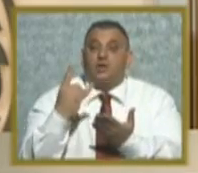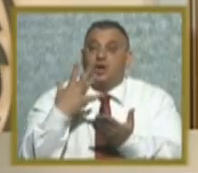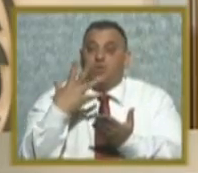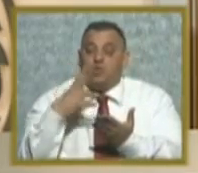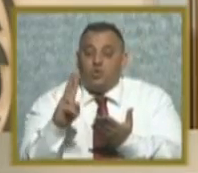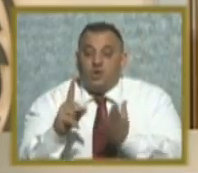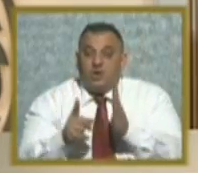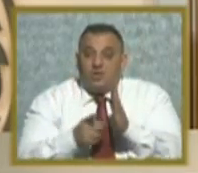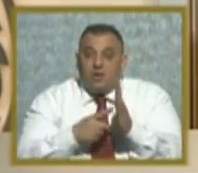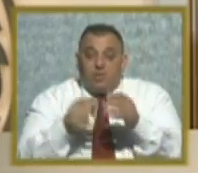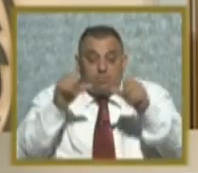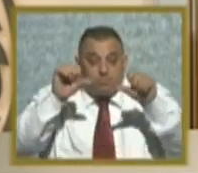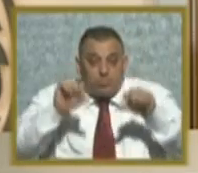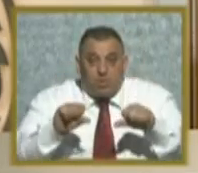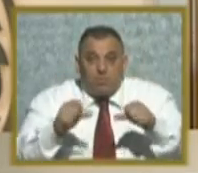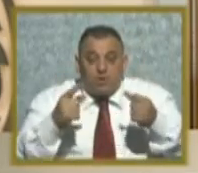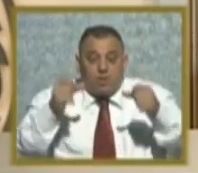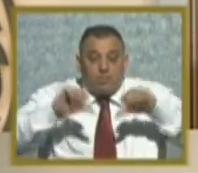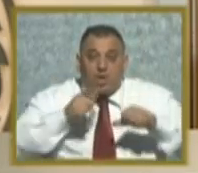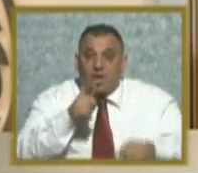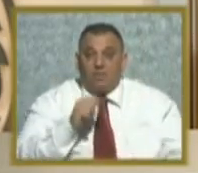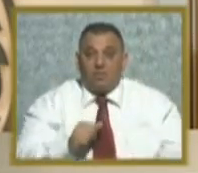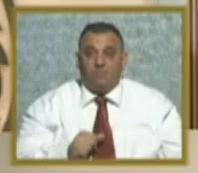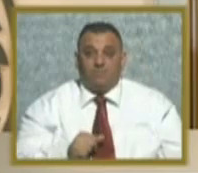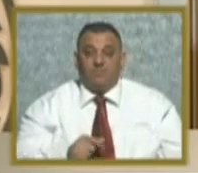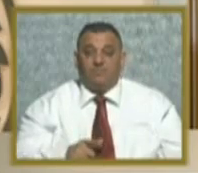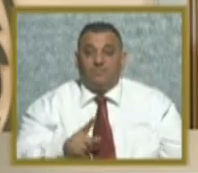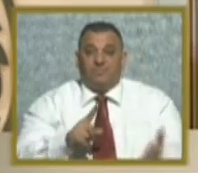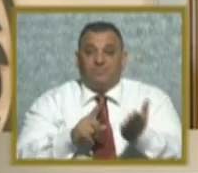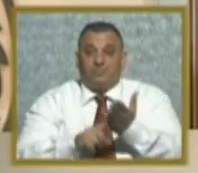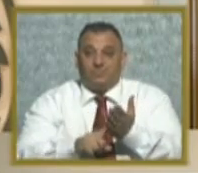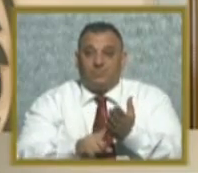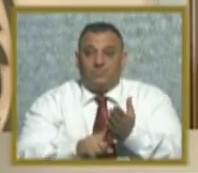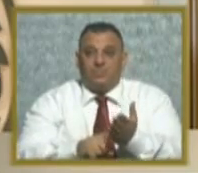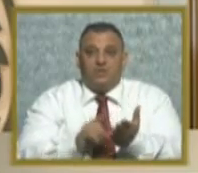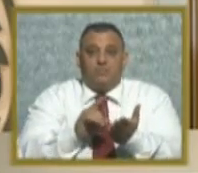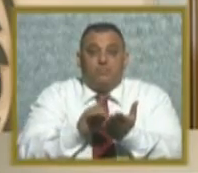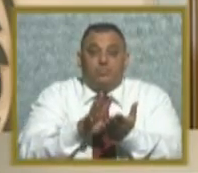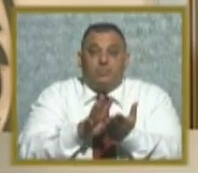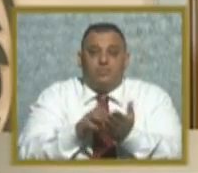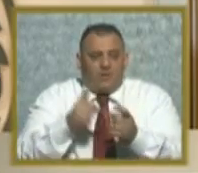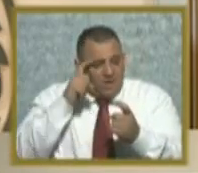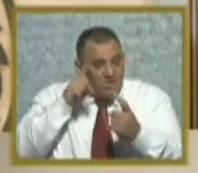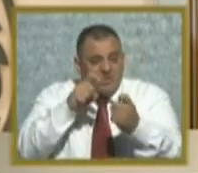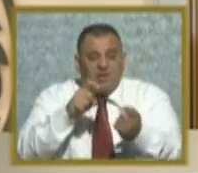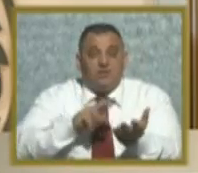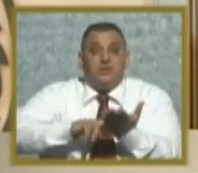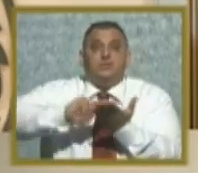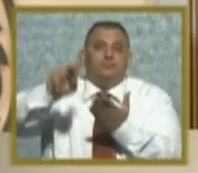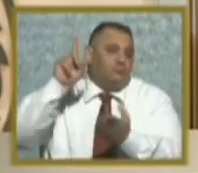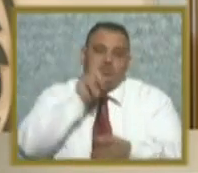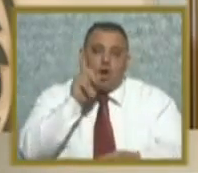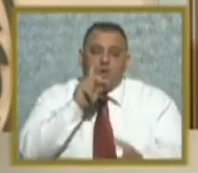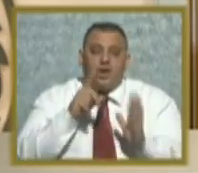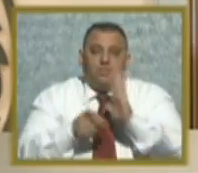25 مرة، وإذا ما وزعتوها بيحصل لكم كذا وكذا. يا أختي منال اعصيهم، عانديهم، خالفيهم،